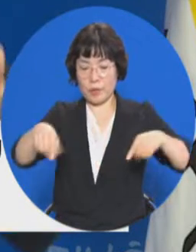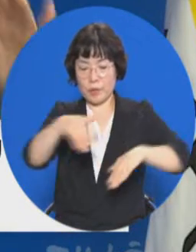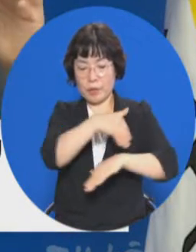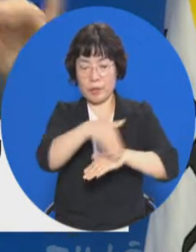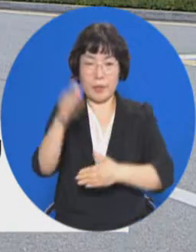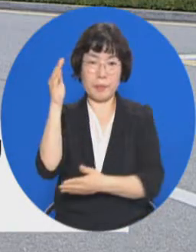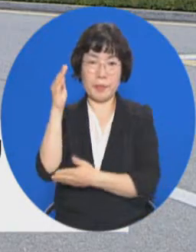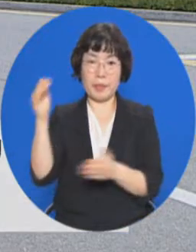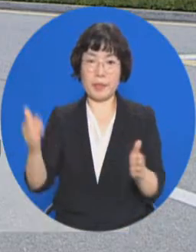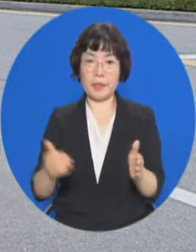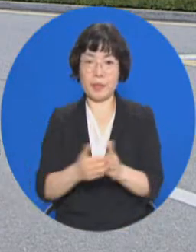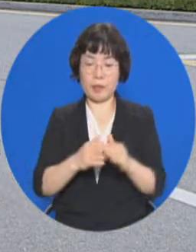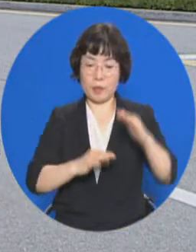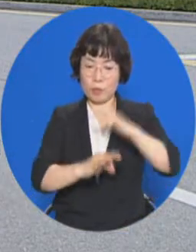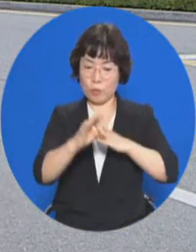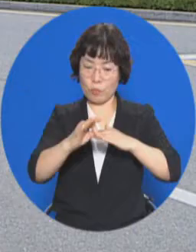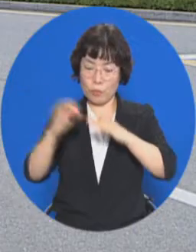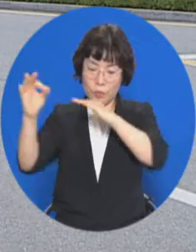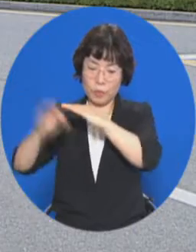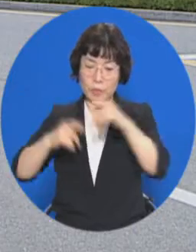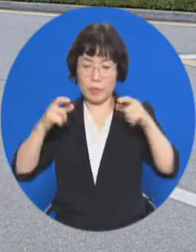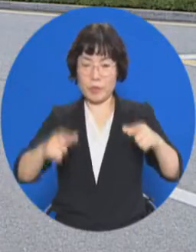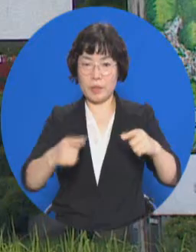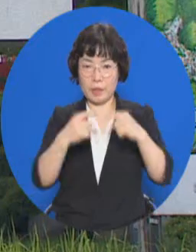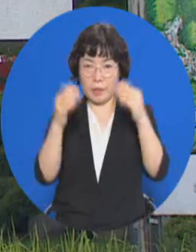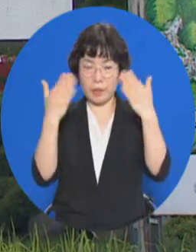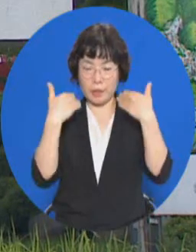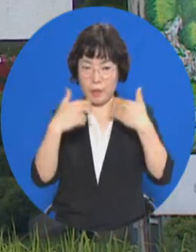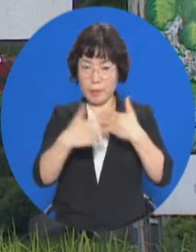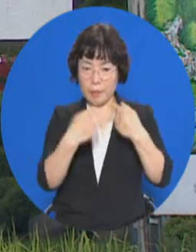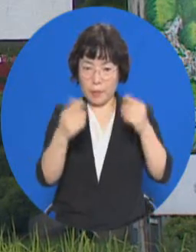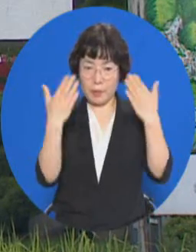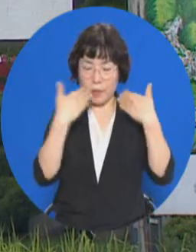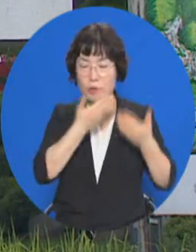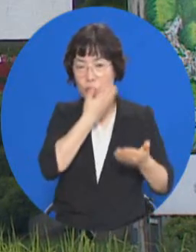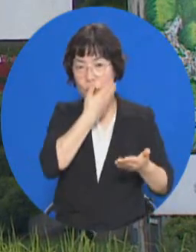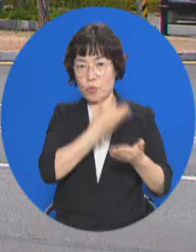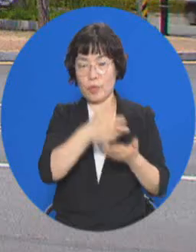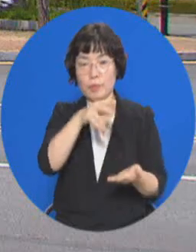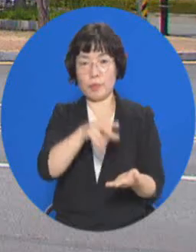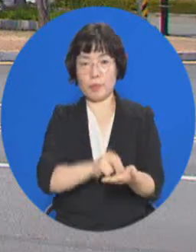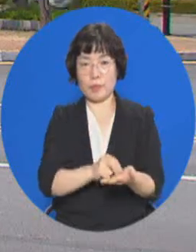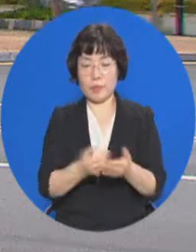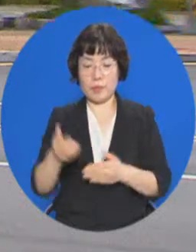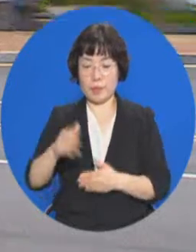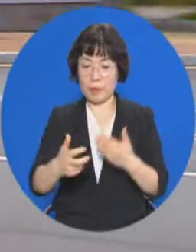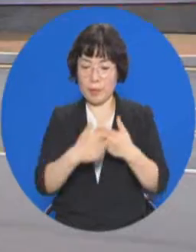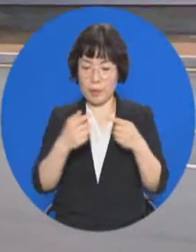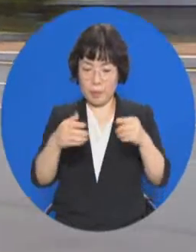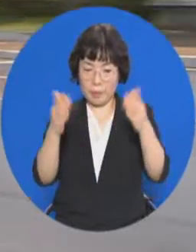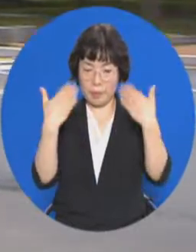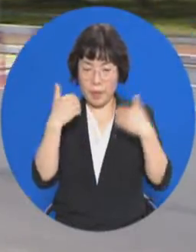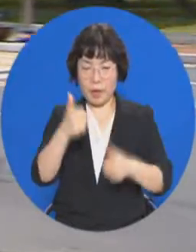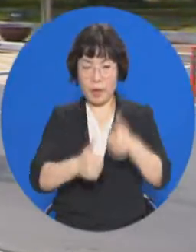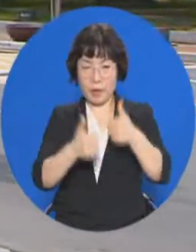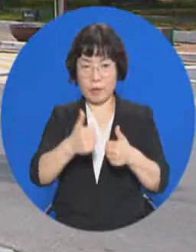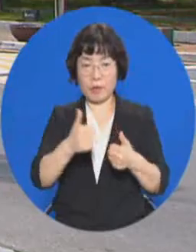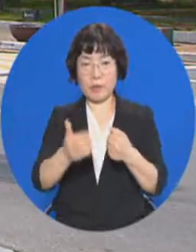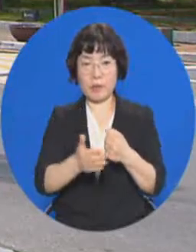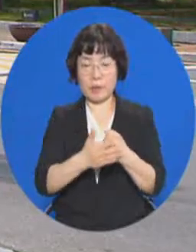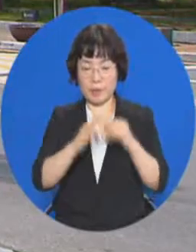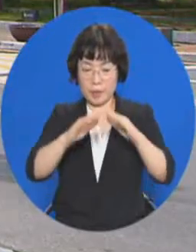꼽았습니다. 동북권과 서북권의 국립대학의 의대 유치는 오랜 숙권사업. 하지만 의과대학 유치에 경쟁이 노출되다